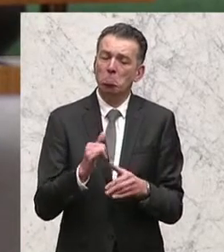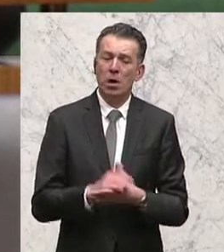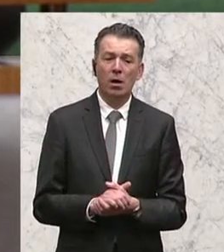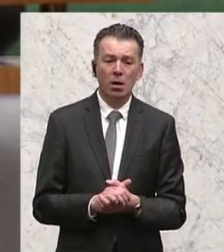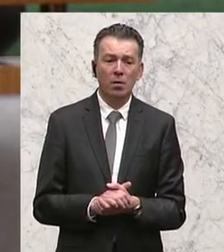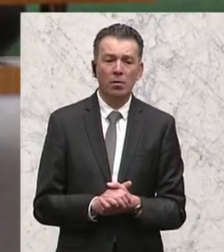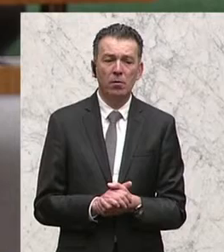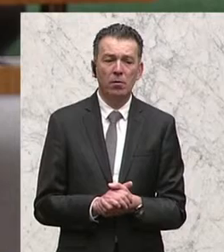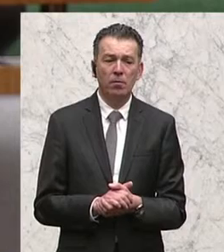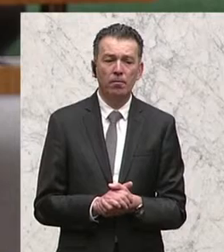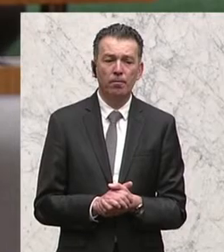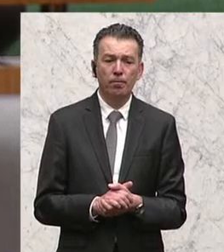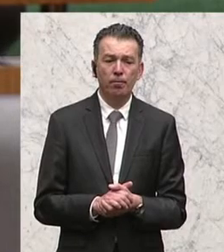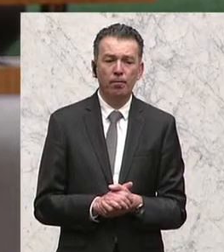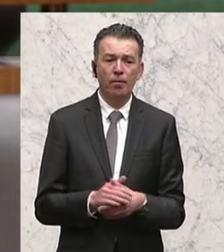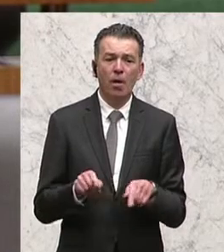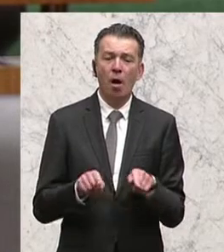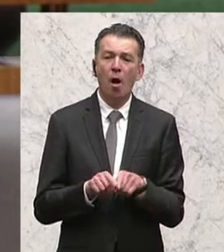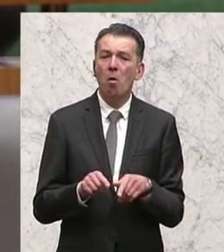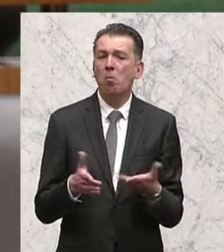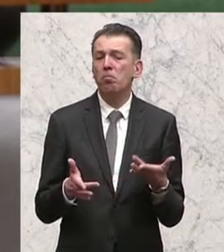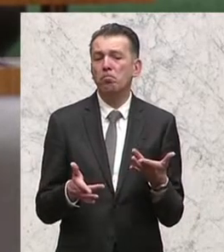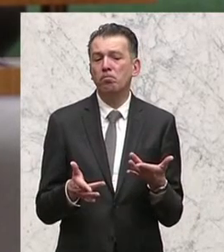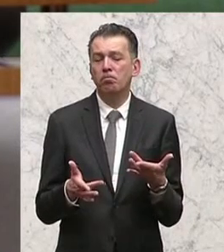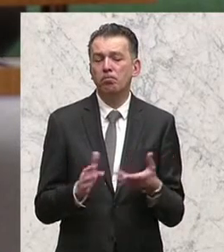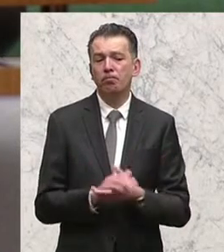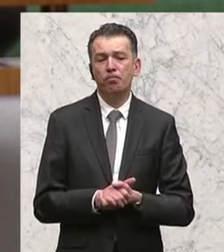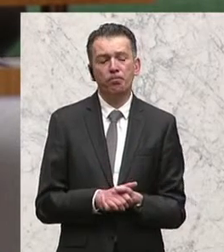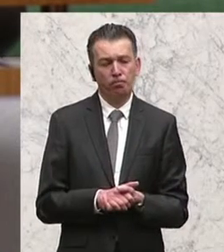auch solche Aspekte, dass man zuerst